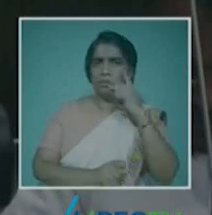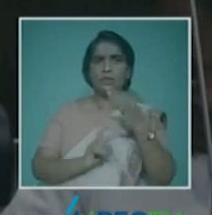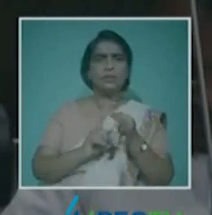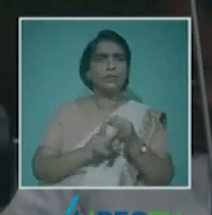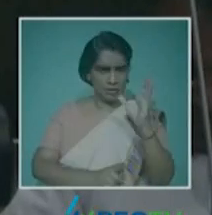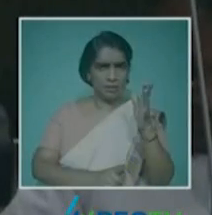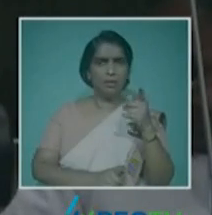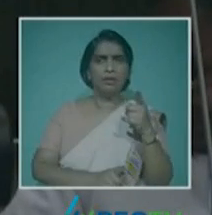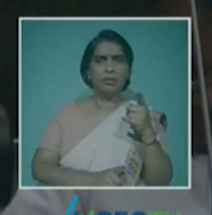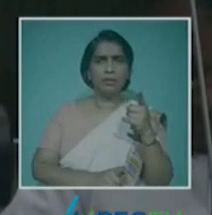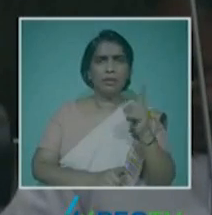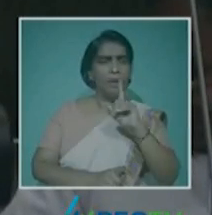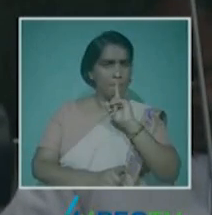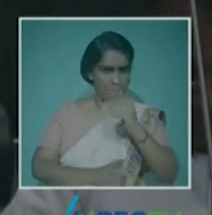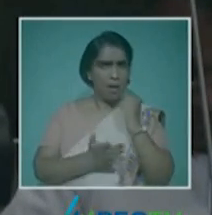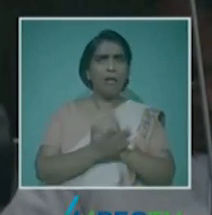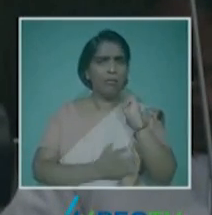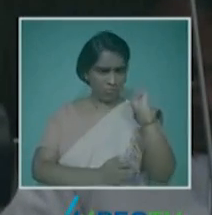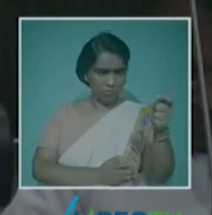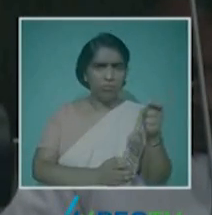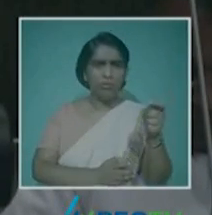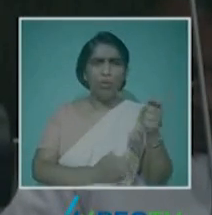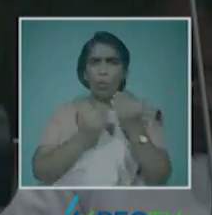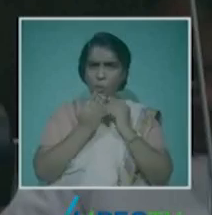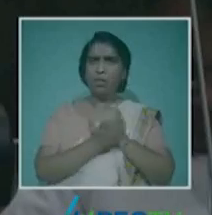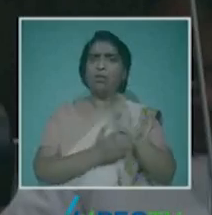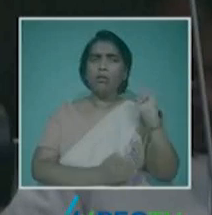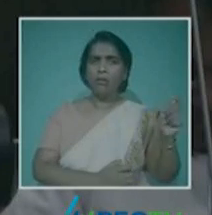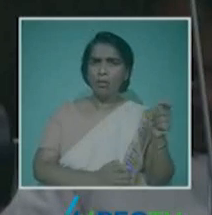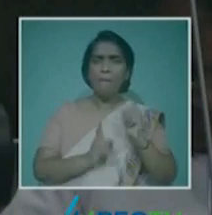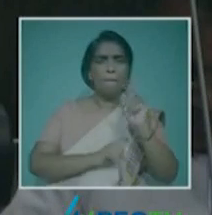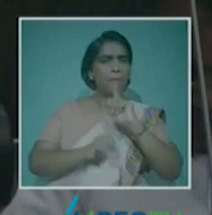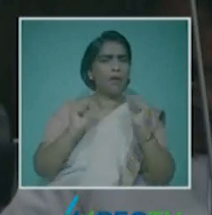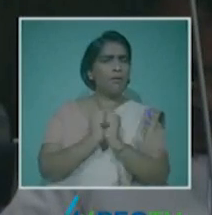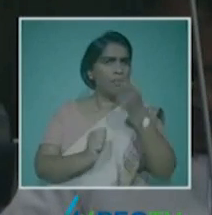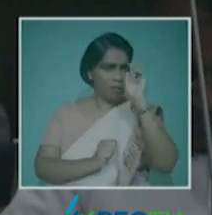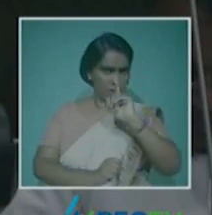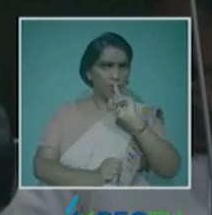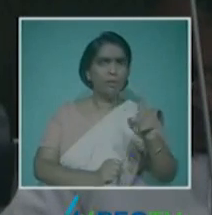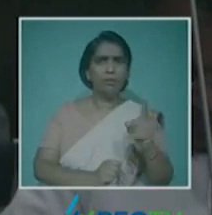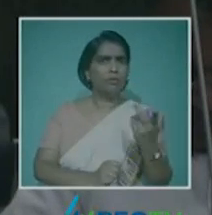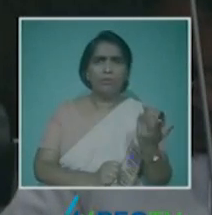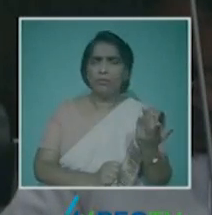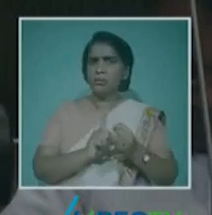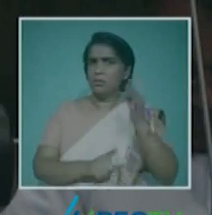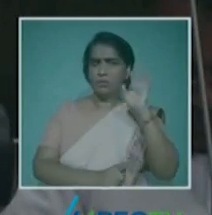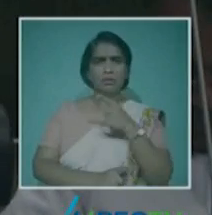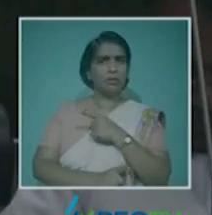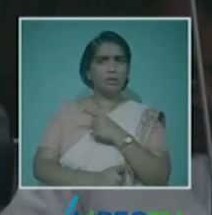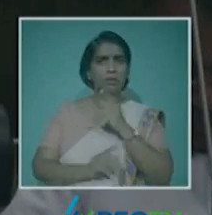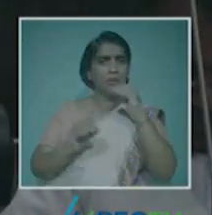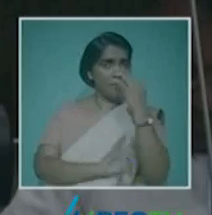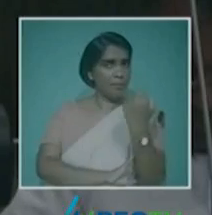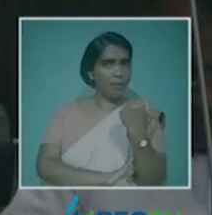ජනාධිපතිවරයා ඔබතුමාට අවවාදාත්මක ලියුමක්ද නැත්නම් උපදේශාත්මක ලියුමක්ද මේ පාර්ලිමේන්තුවේ කටයුතු ප්‍රමාදයි කියලා මම දන්න තරමට විධායක ජනාධිපති ක්‍රමය ඇති